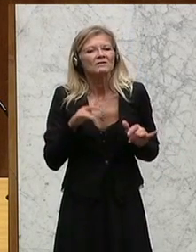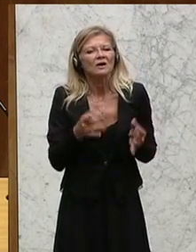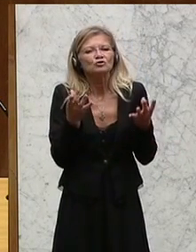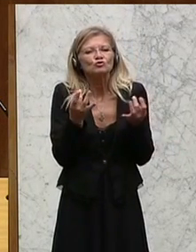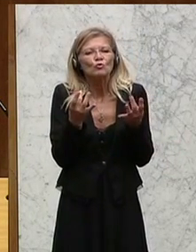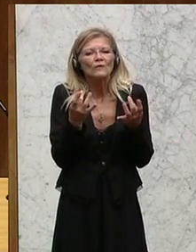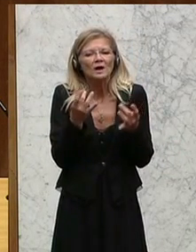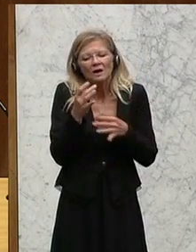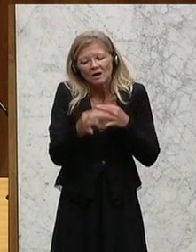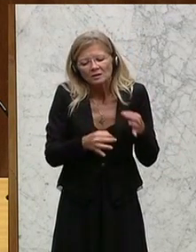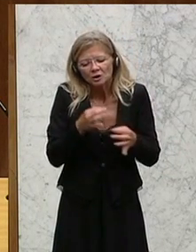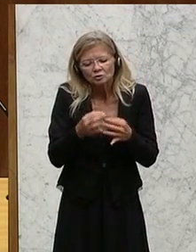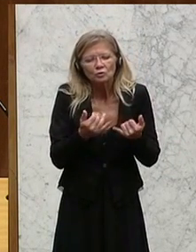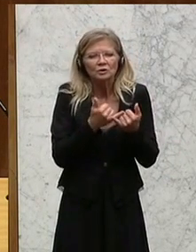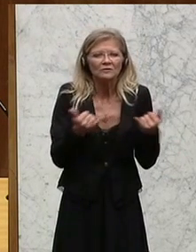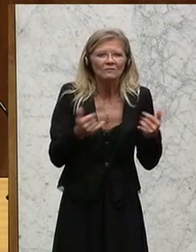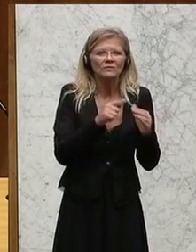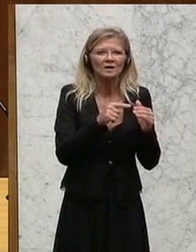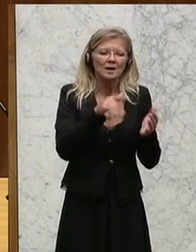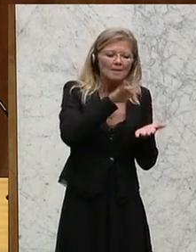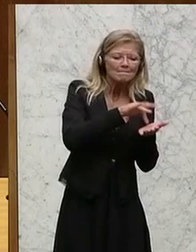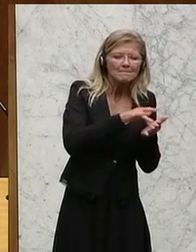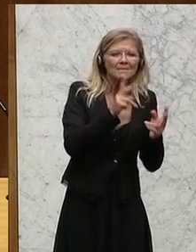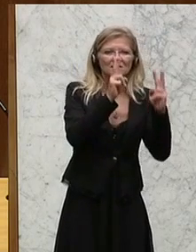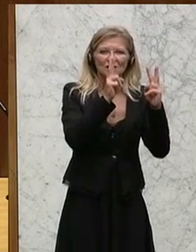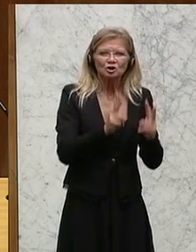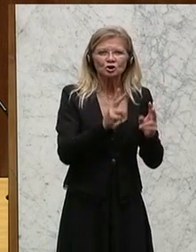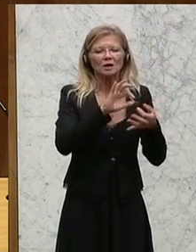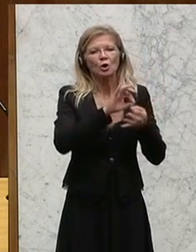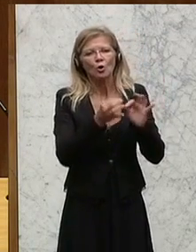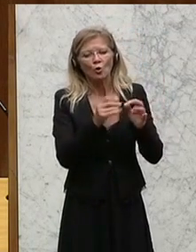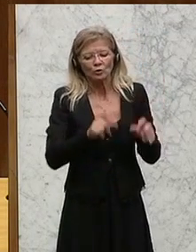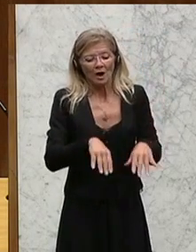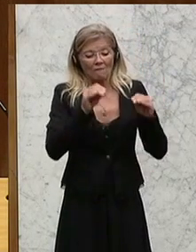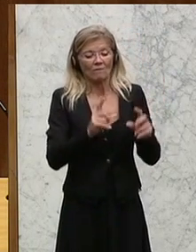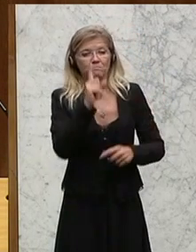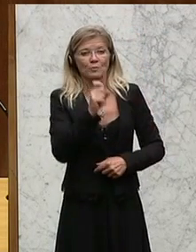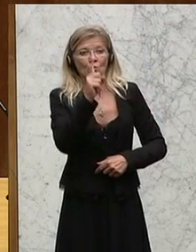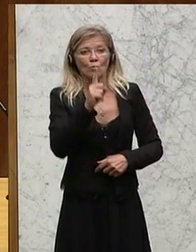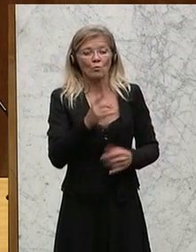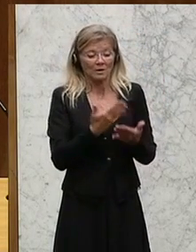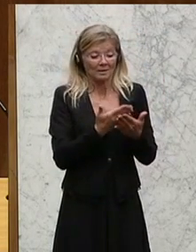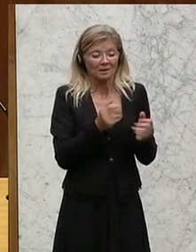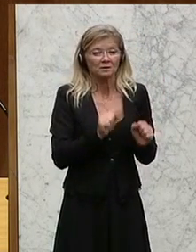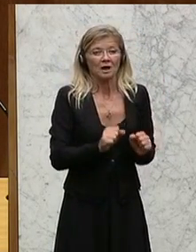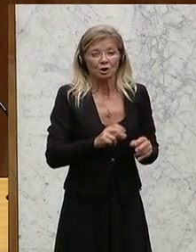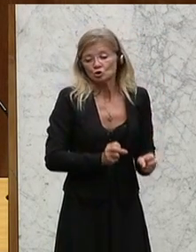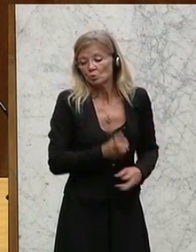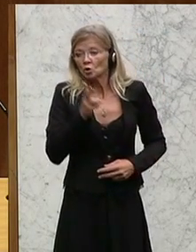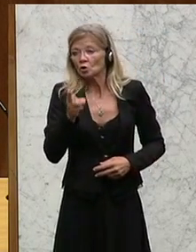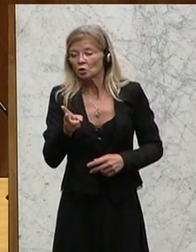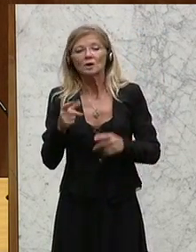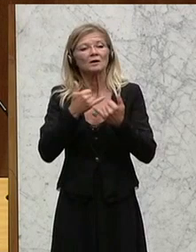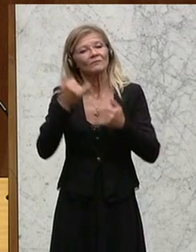für Startups, Klein- und Mittelständler, diesen Sprung nicht schaffen, diesen Nukleus für innovative Tätigkeiten,